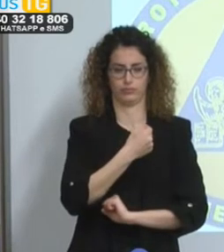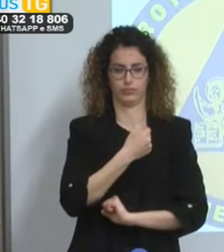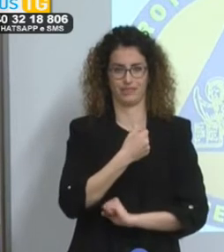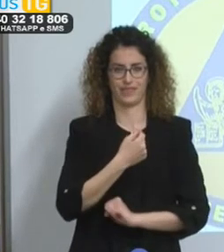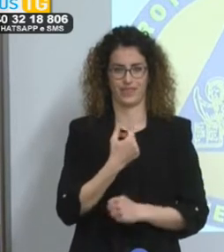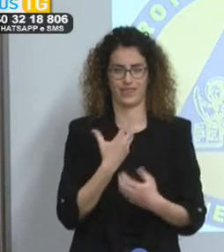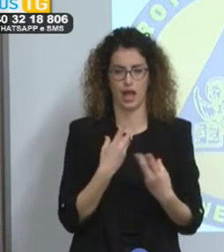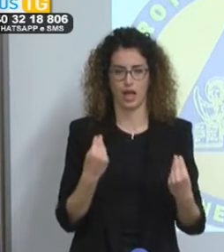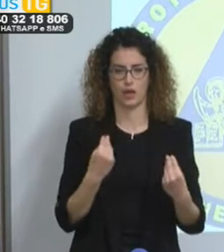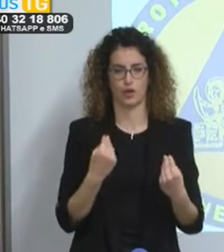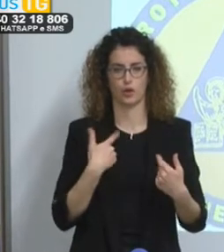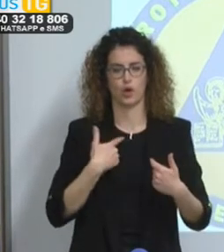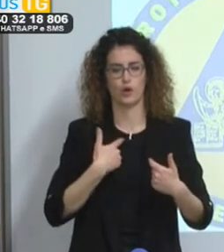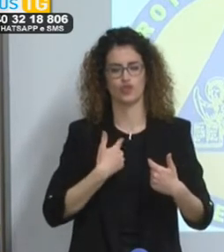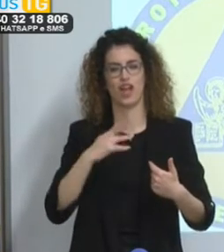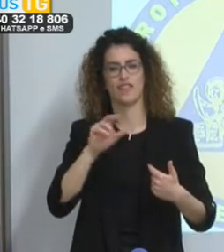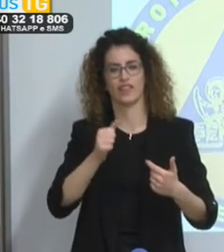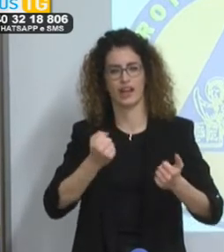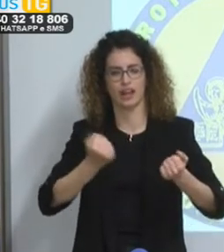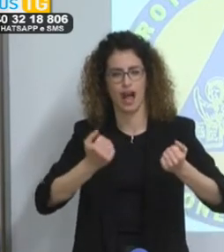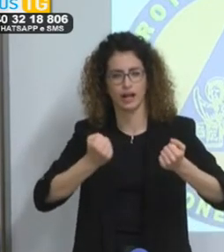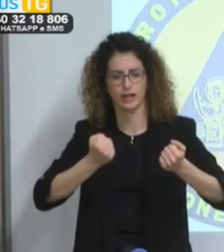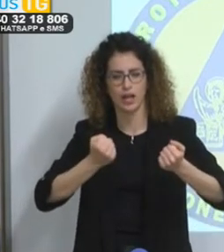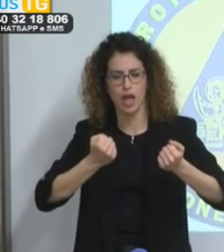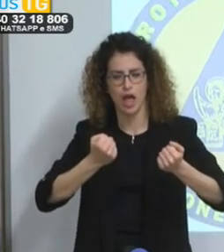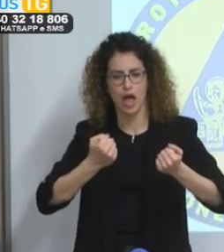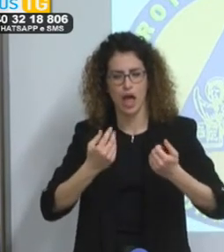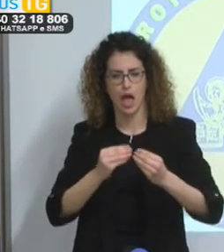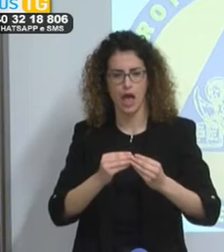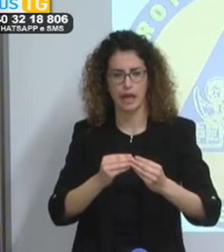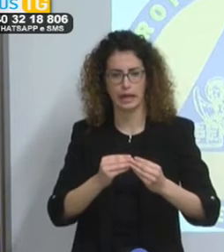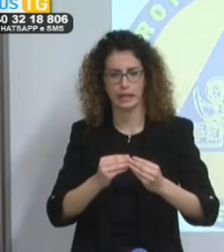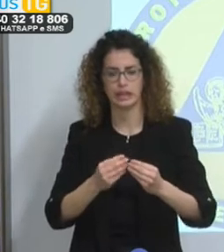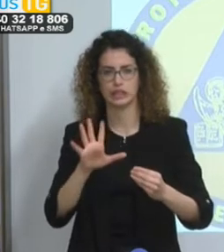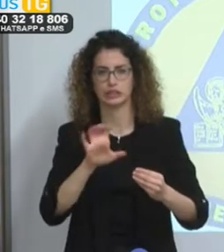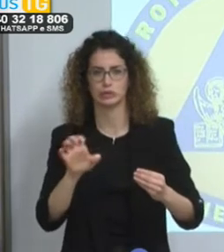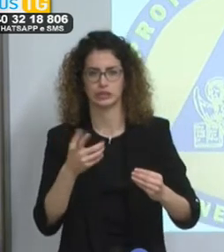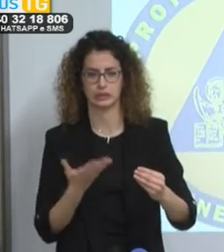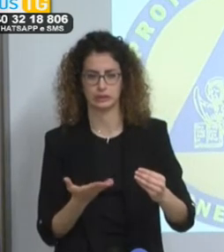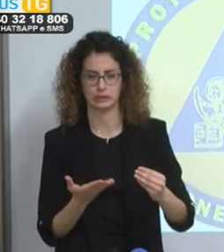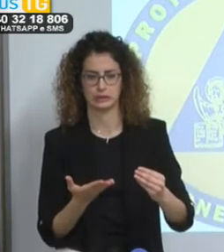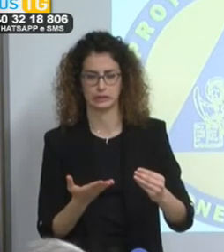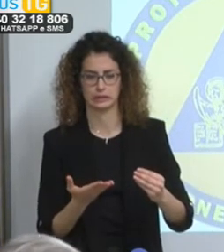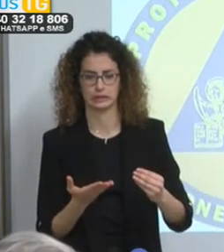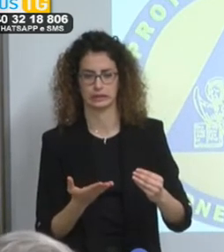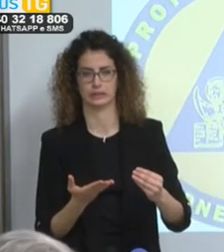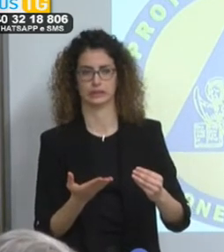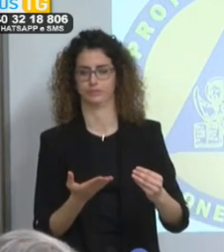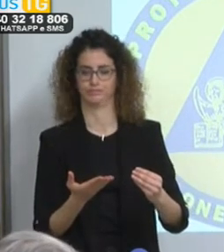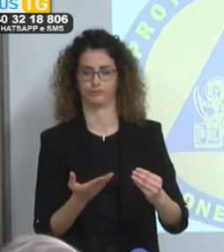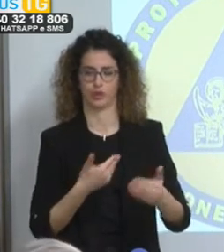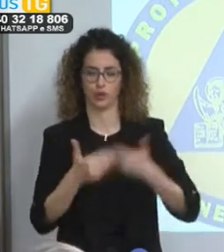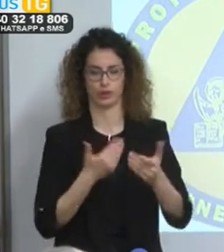abbiamo messo in piedi una Ferrari e la stiamo utilizzando come una 500. Per neopatentati, cioè non può andare avanti